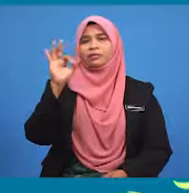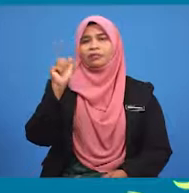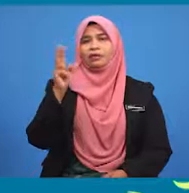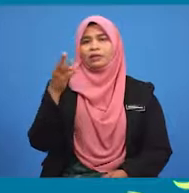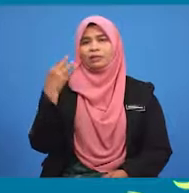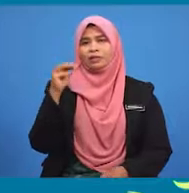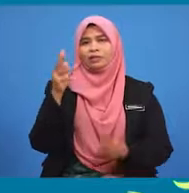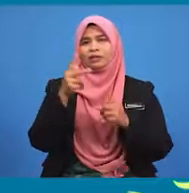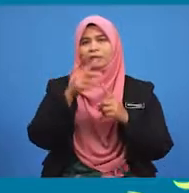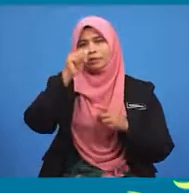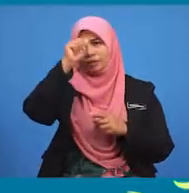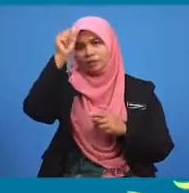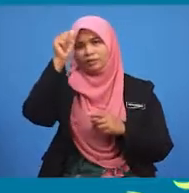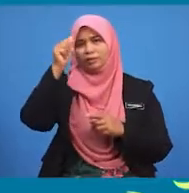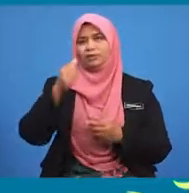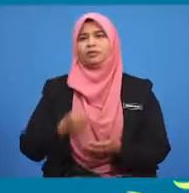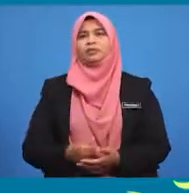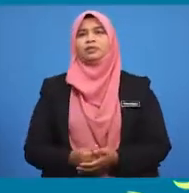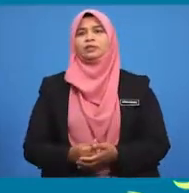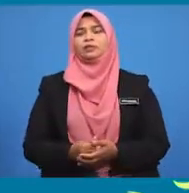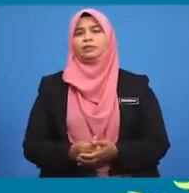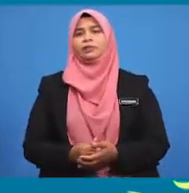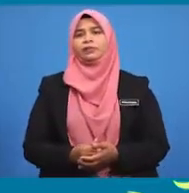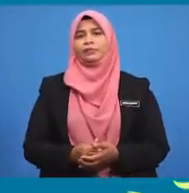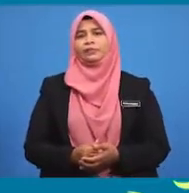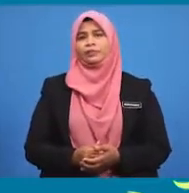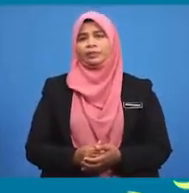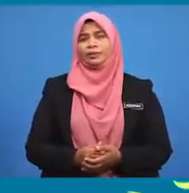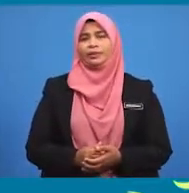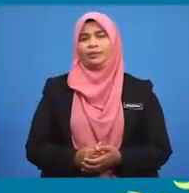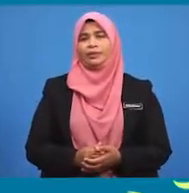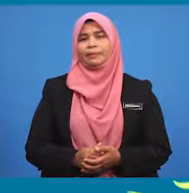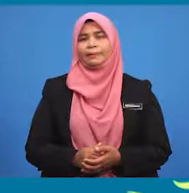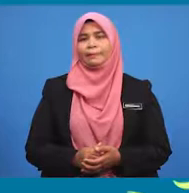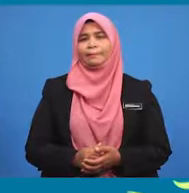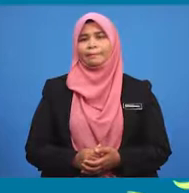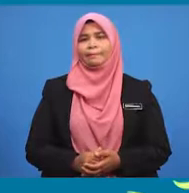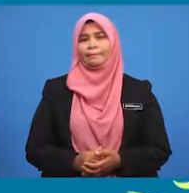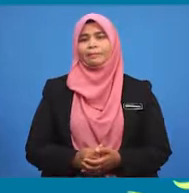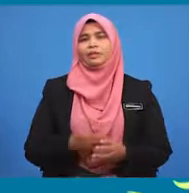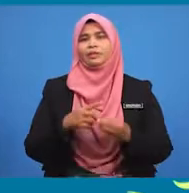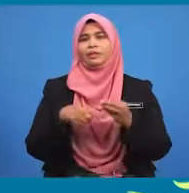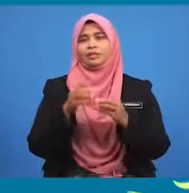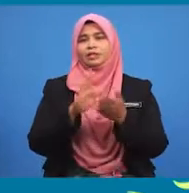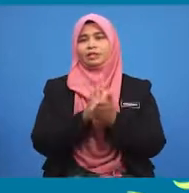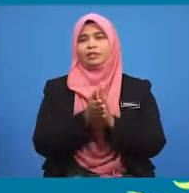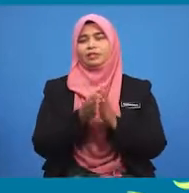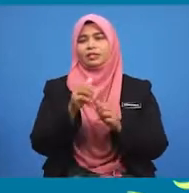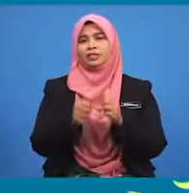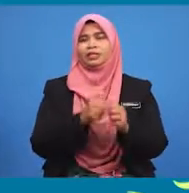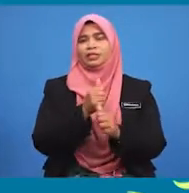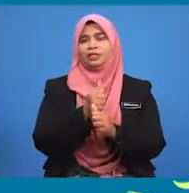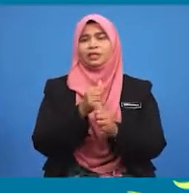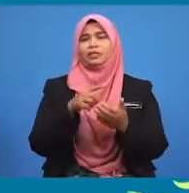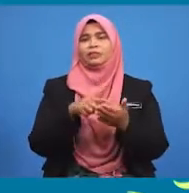iaitu untuk memikirkan kejadian alam dan mengemukakan dalil tentang kejadian alam ini.